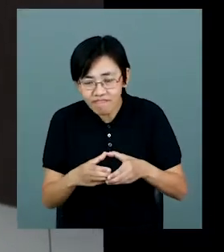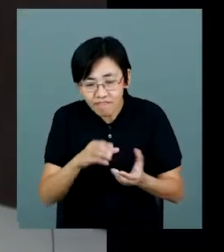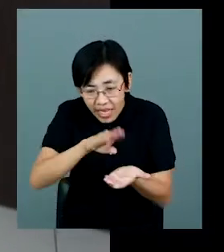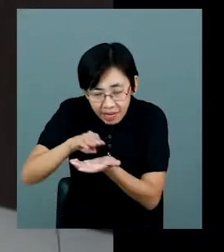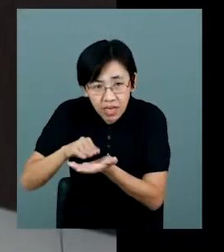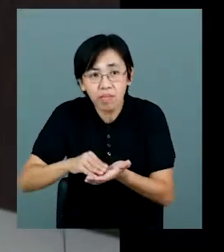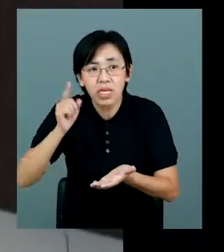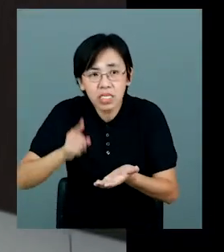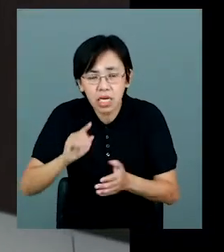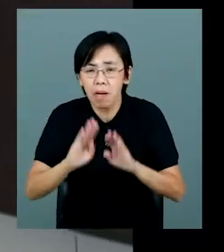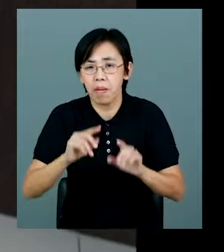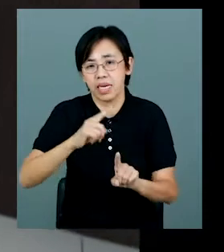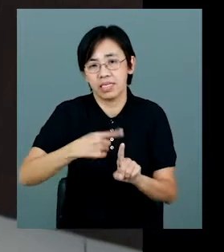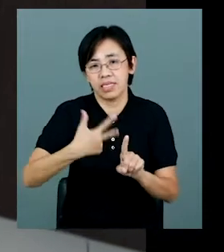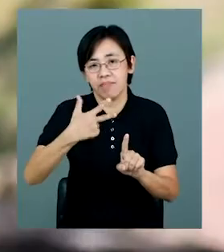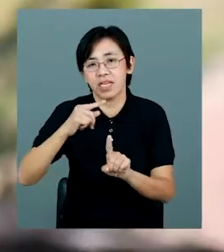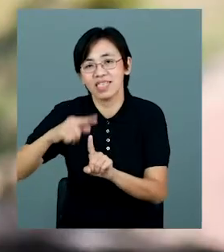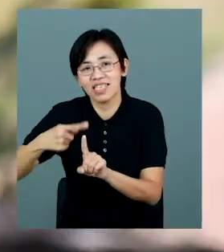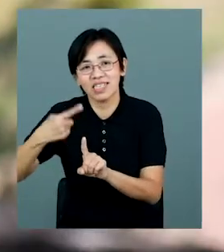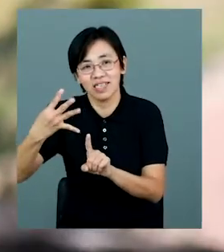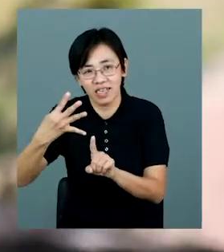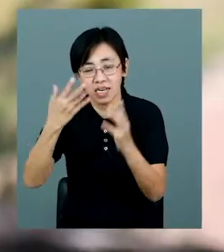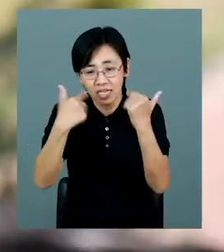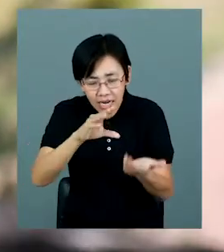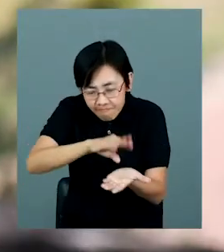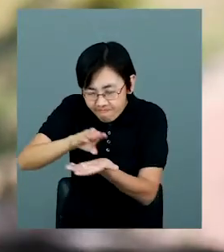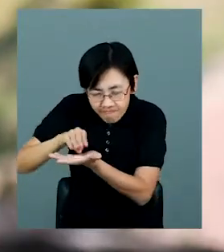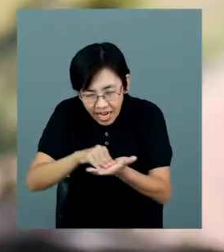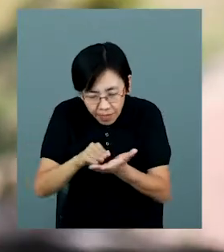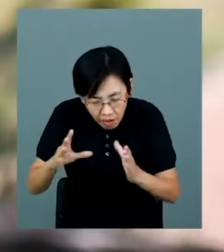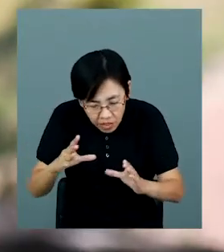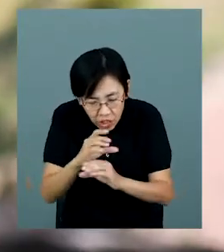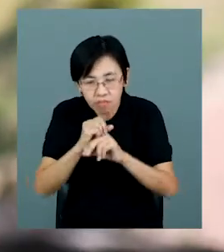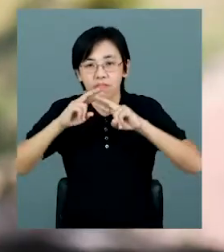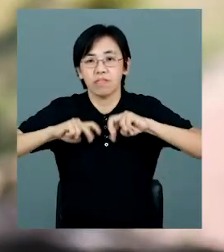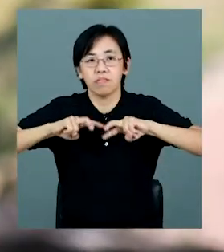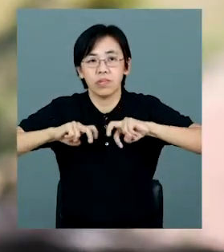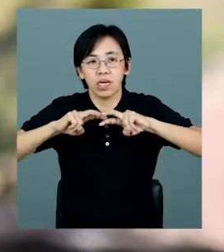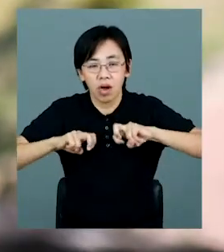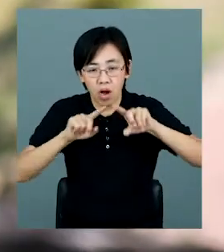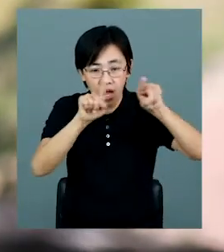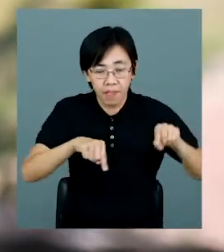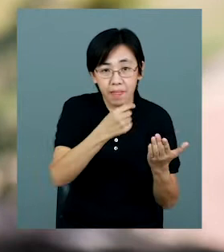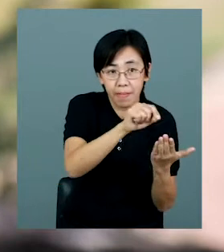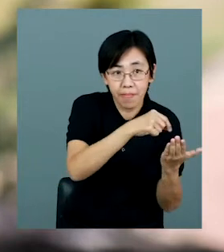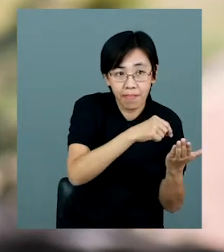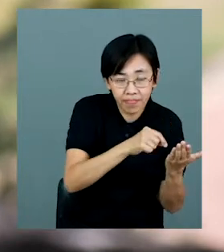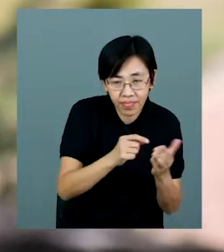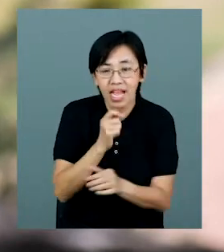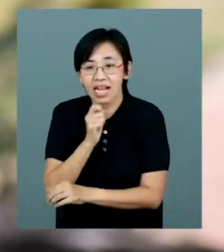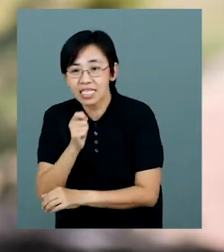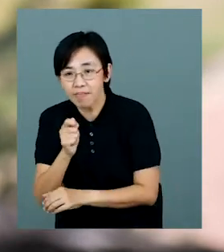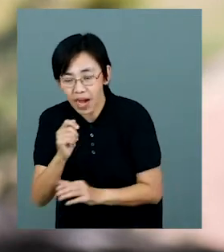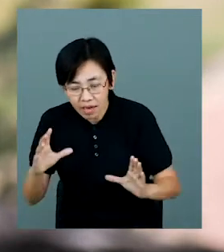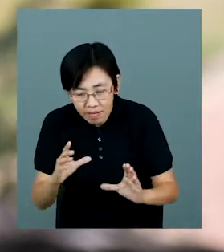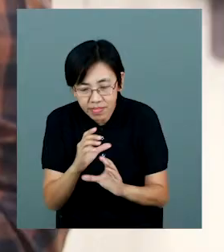ริงอะค่ะประมาณ 3-4 เดือนแล้วก็หลังจากนั้นเราก็นำข้อมูลมาวิเคราะห์ทั้งส่วนที่เป็นแบบสอบแบบสำรวจแล้วก็ส่วนที่เป็น